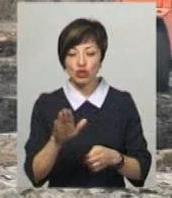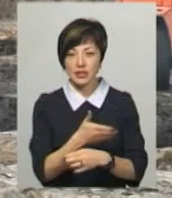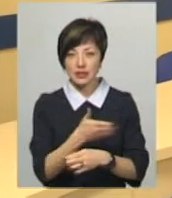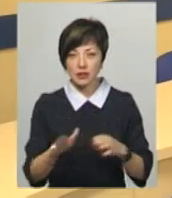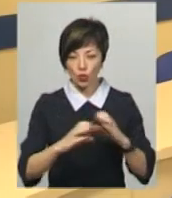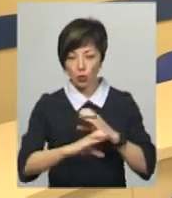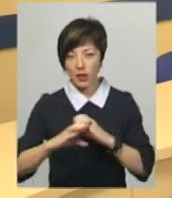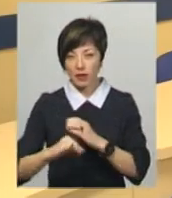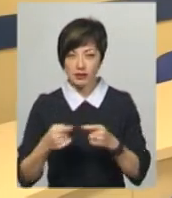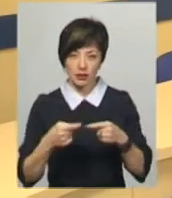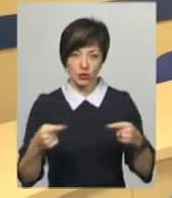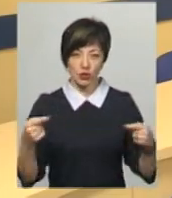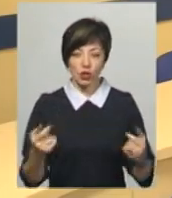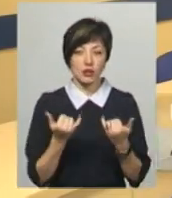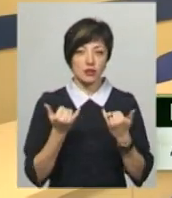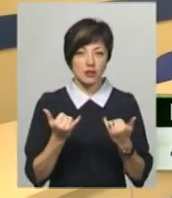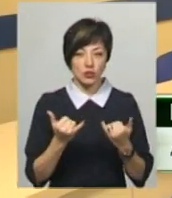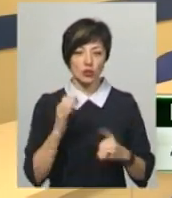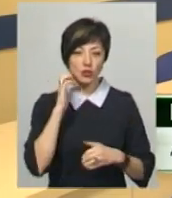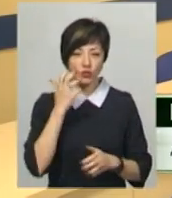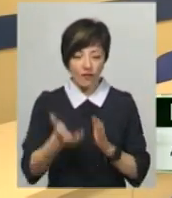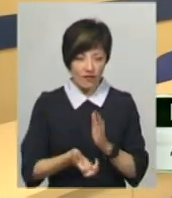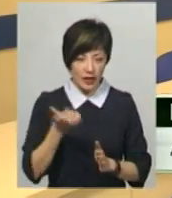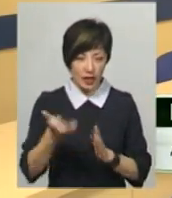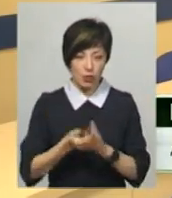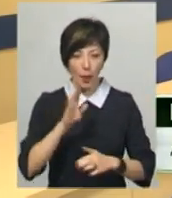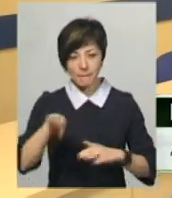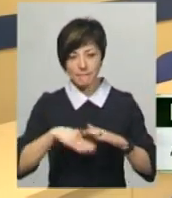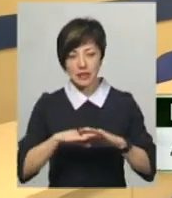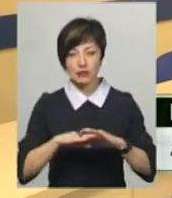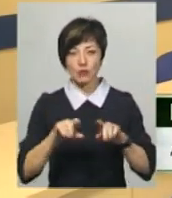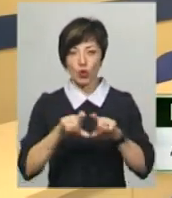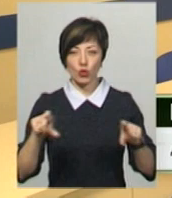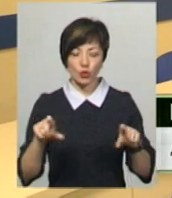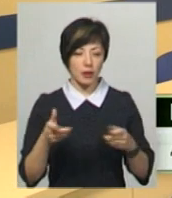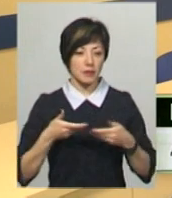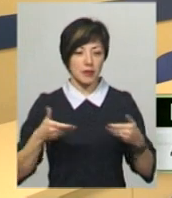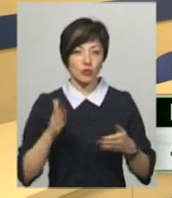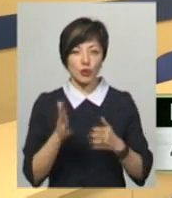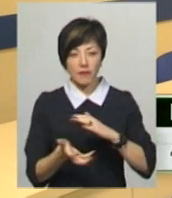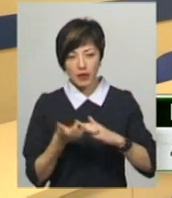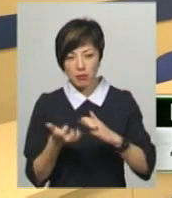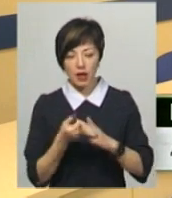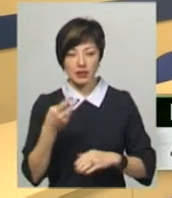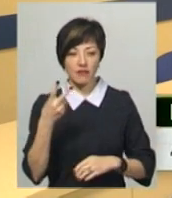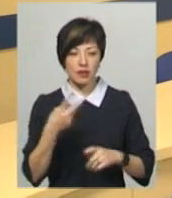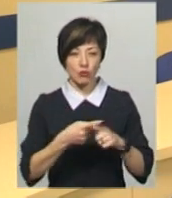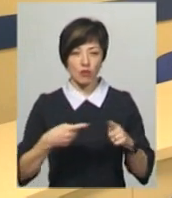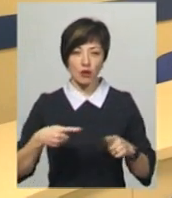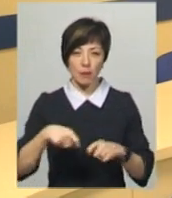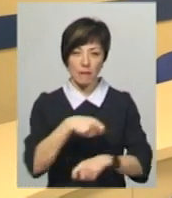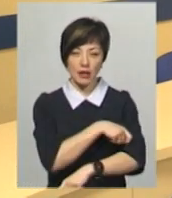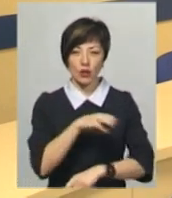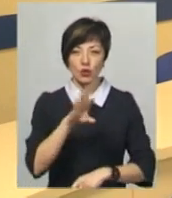тощо. Нам треба буде робити серйозну виїмку, особливо під самою спорудою. Це майже ми будемо виймати 2,5 метри торфа,